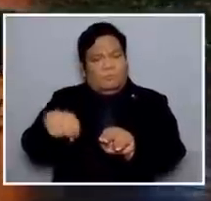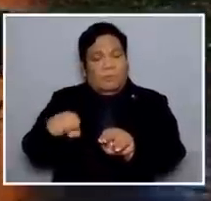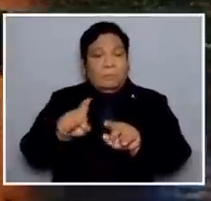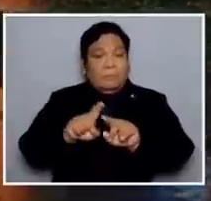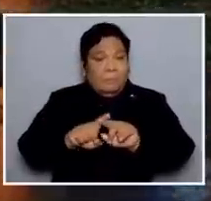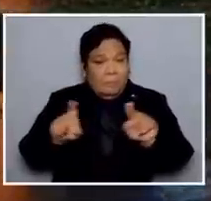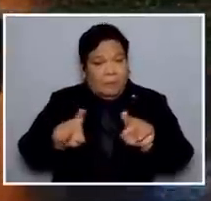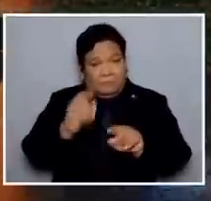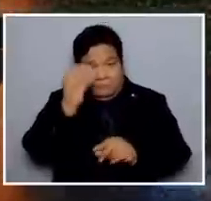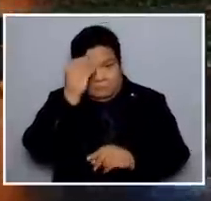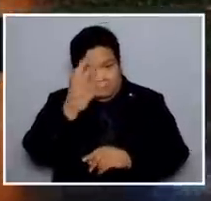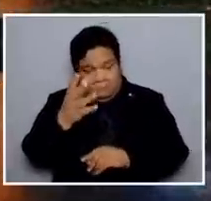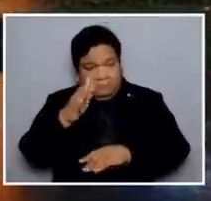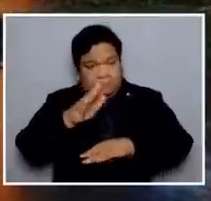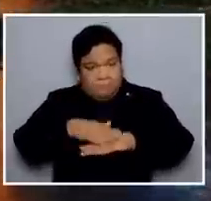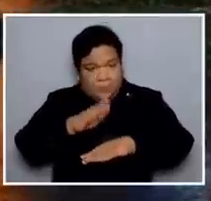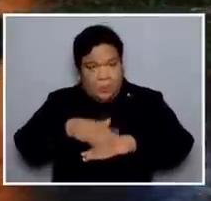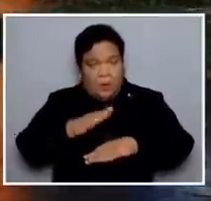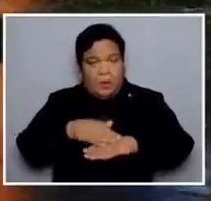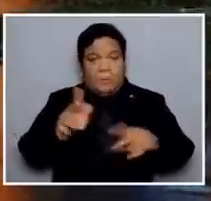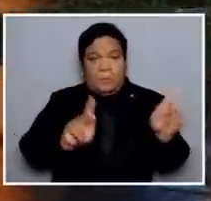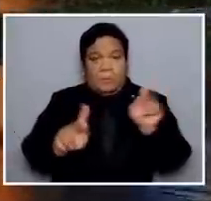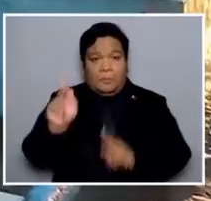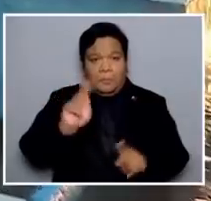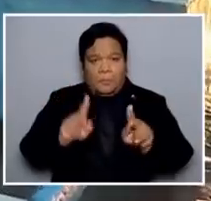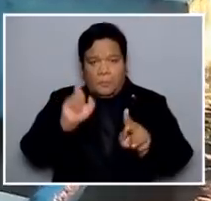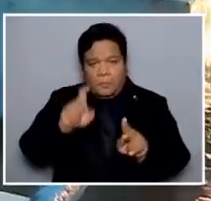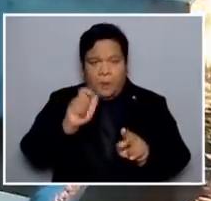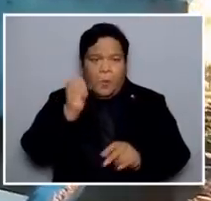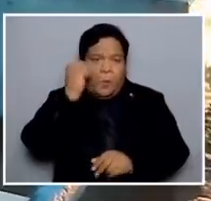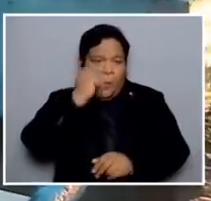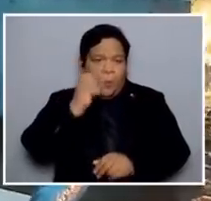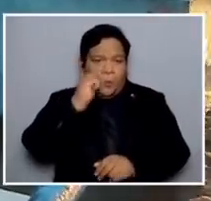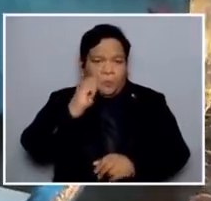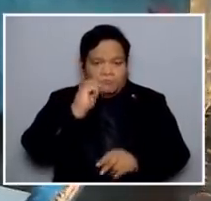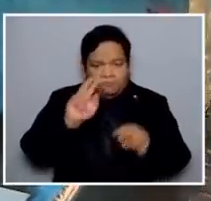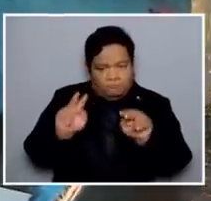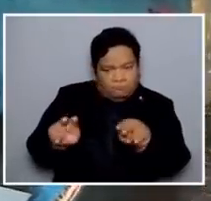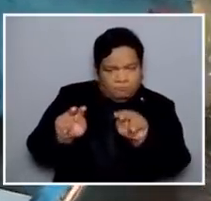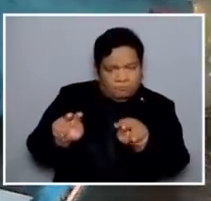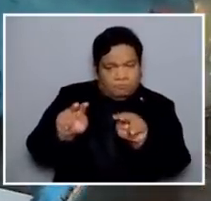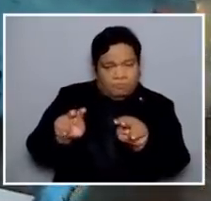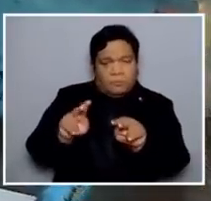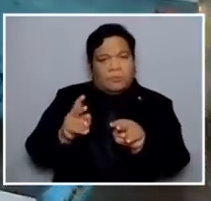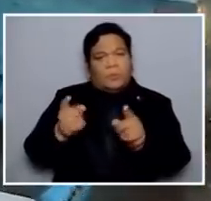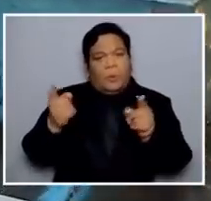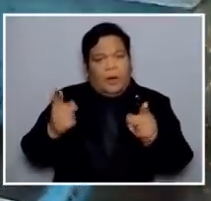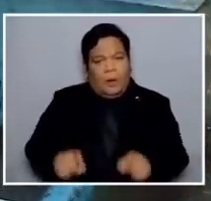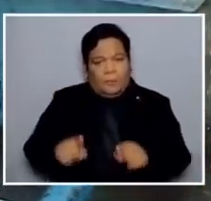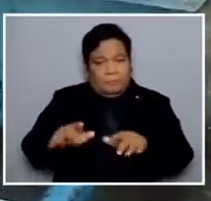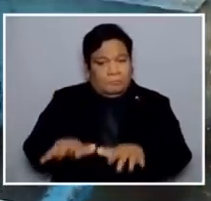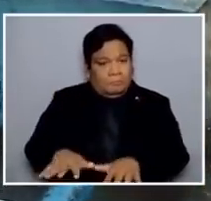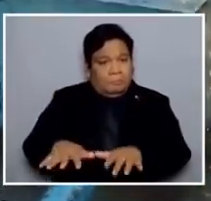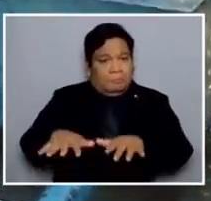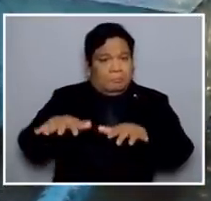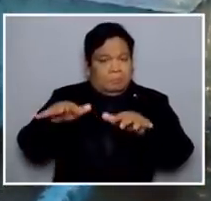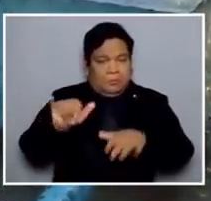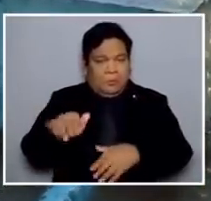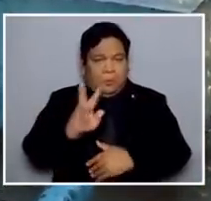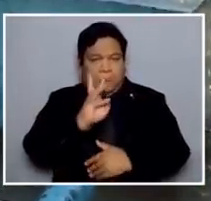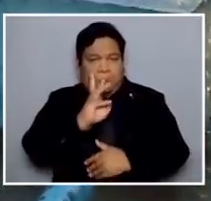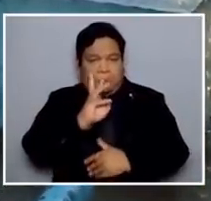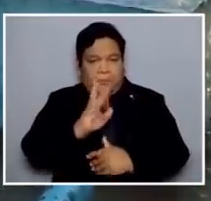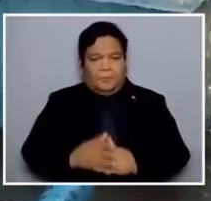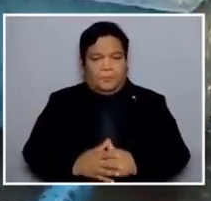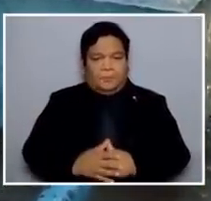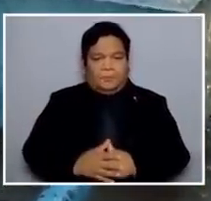Marikina Command Center ang mga residente sa paligid ng ilog na maging mapagmatiyag sa posibilidad ng pagbaha.